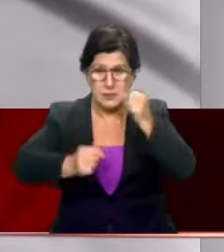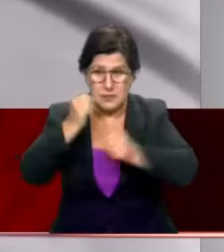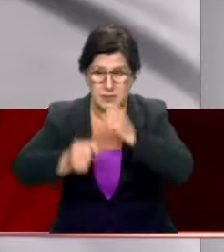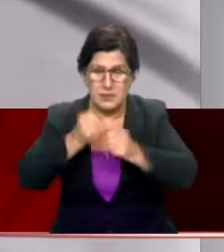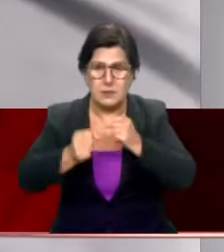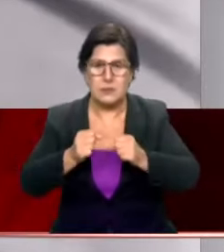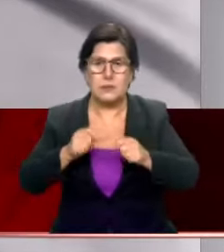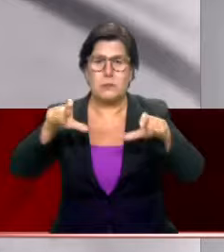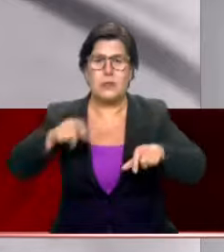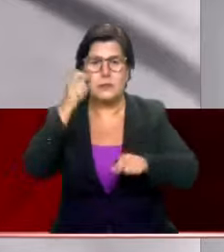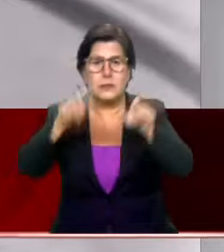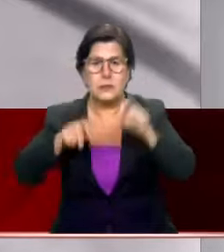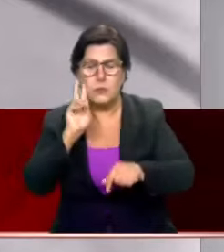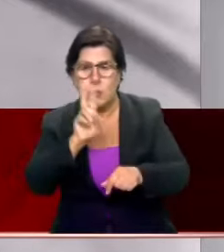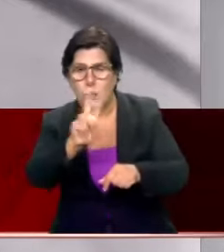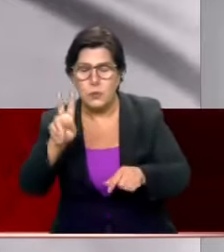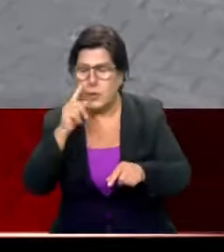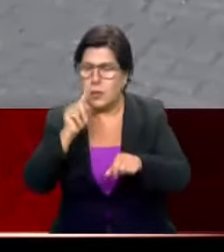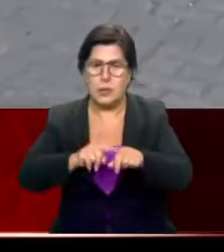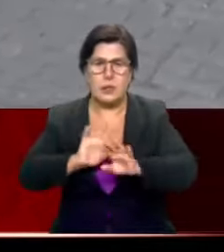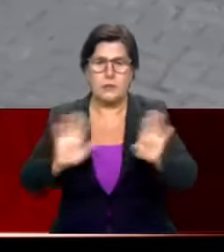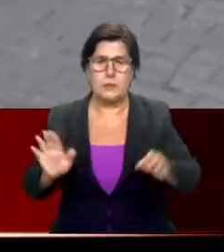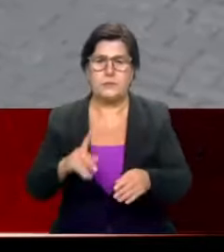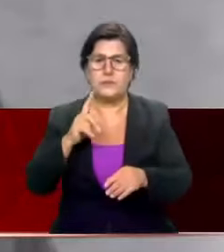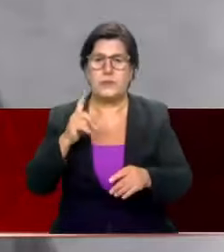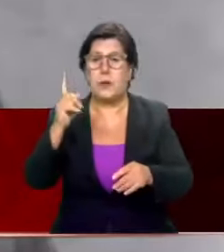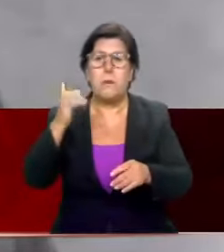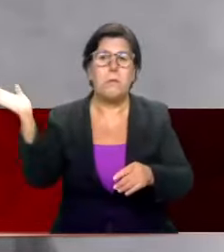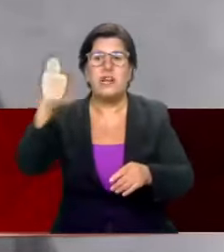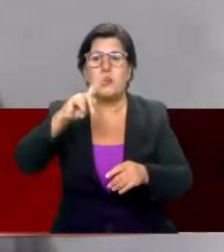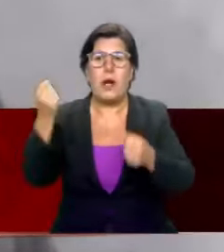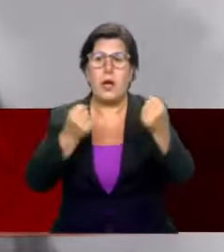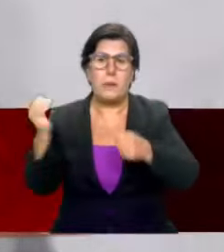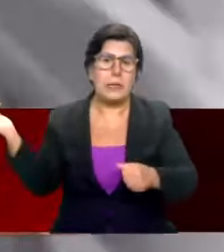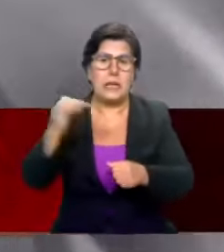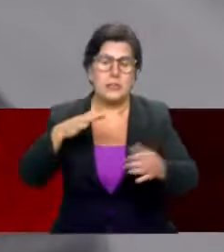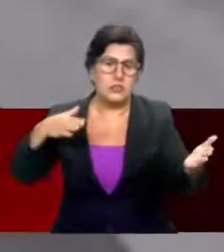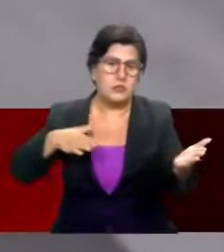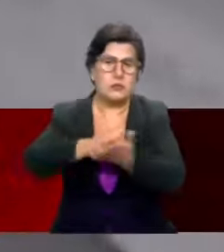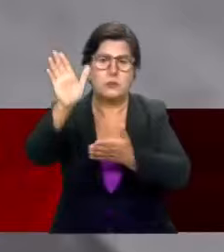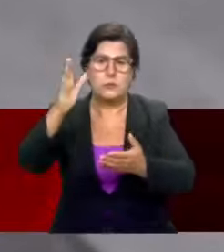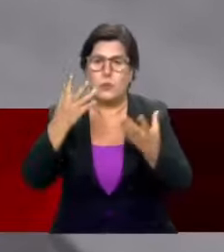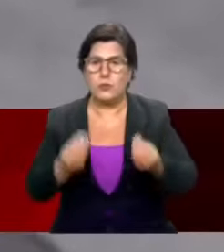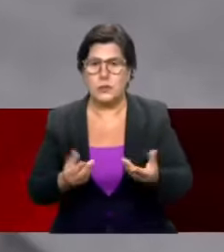koştu. Mahalleli gördüklerine inanamadı. Geçen bir arabada onu çarpsa ne olacak? Yazık günah yani.